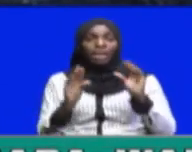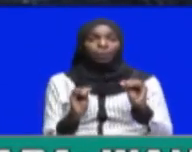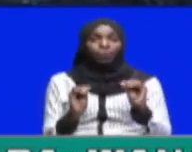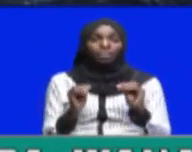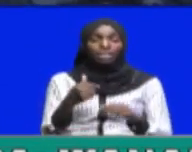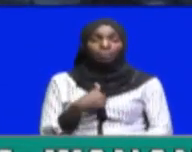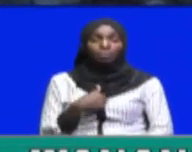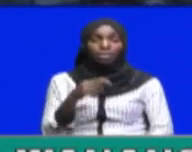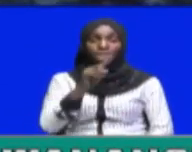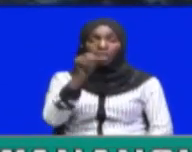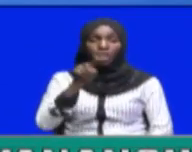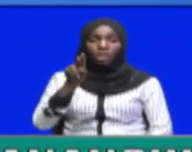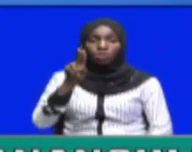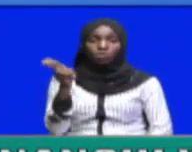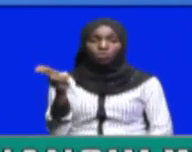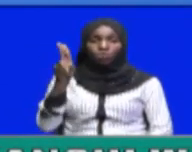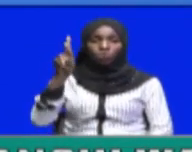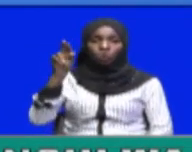Pemba, mimi ni Zuhra Hatib.